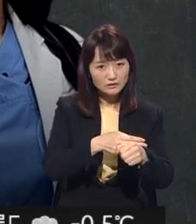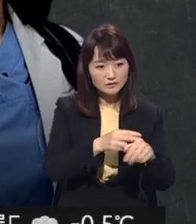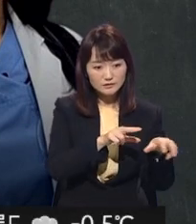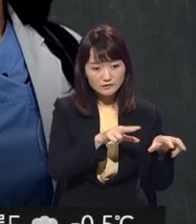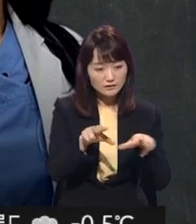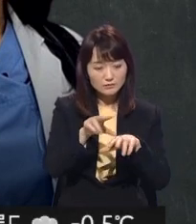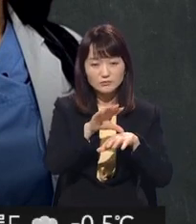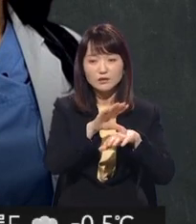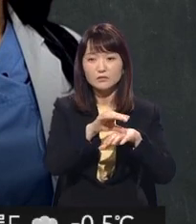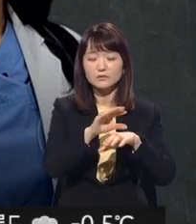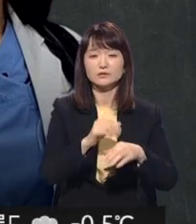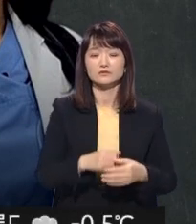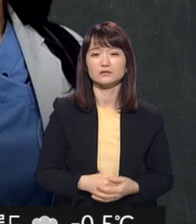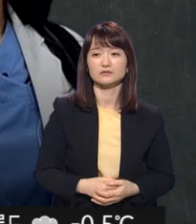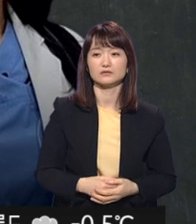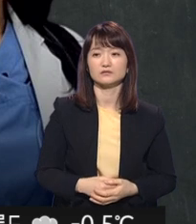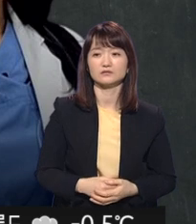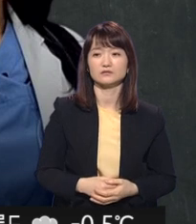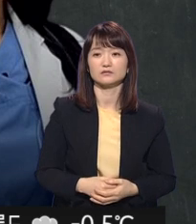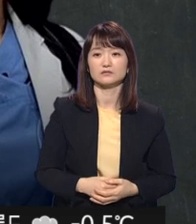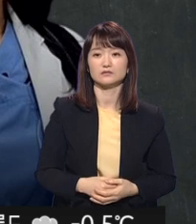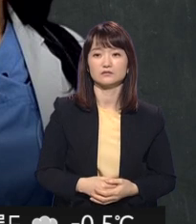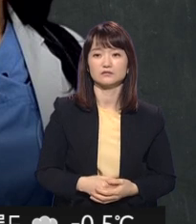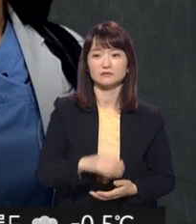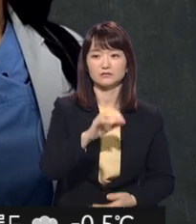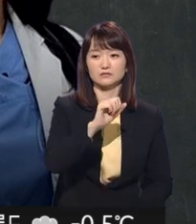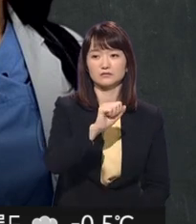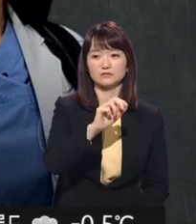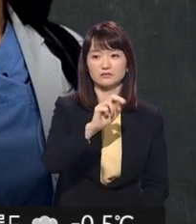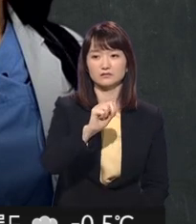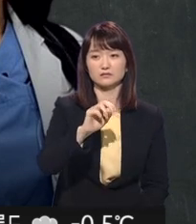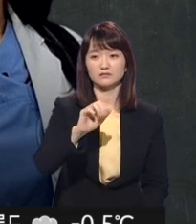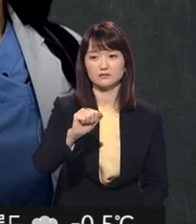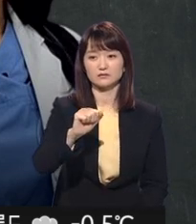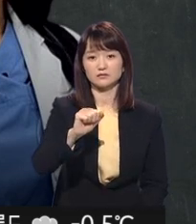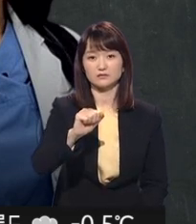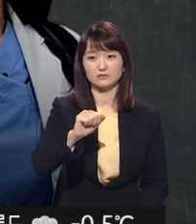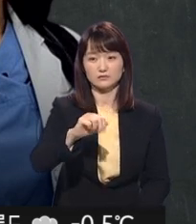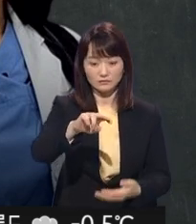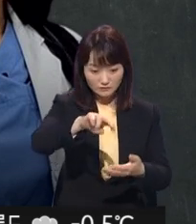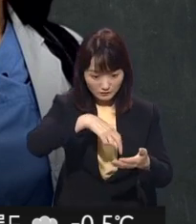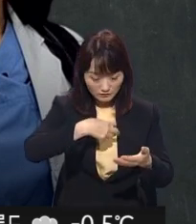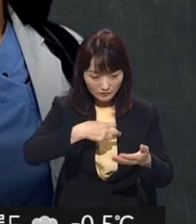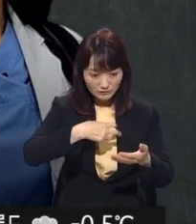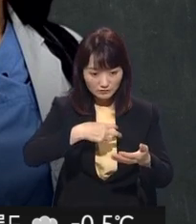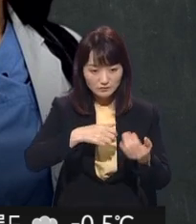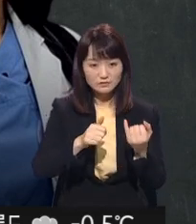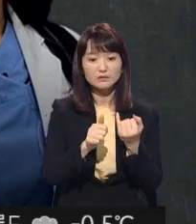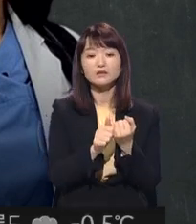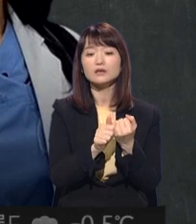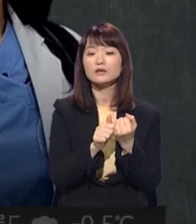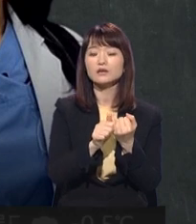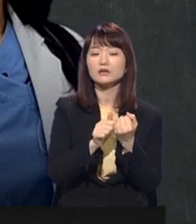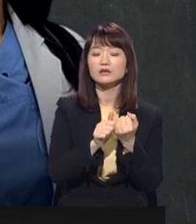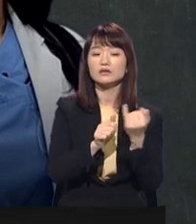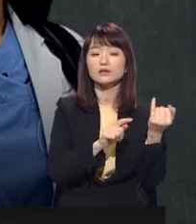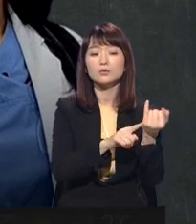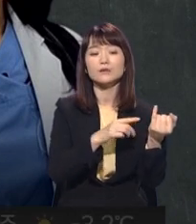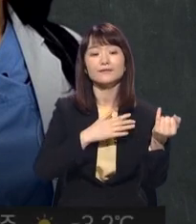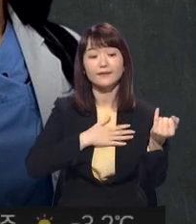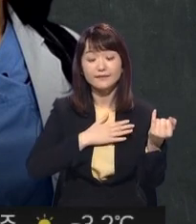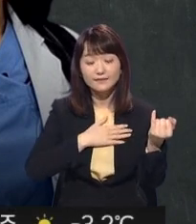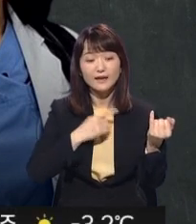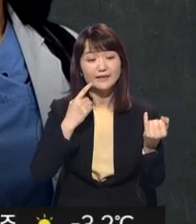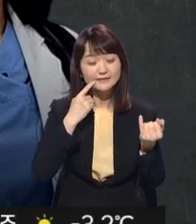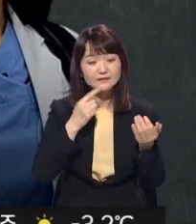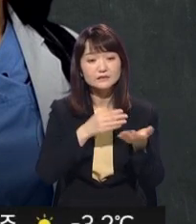그때 딱 sns로 여보 나야 나 치과 앞이야 이렇게 이제 문자가 온 거예요 sns가 온